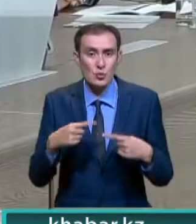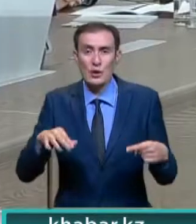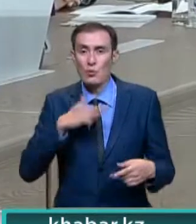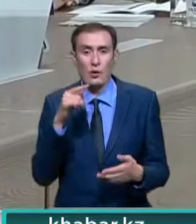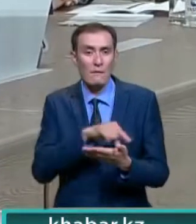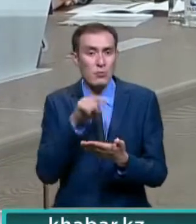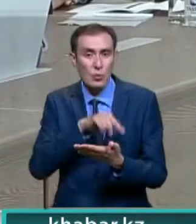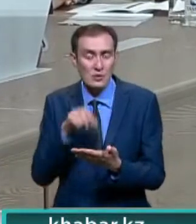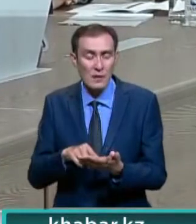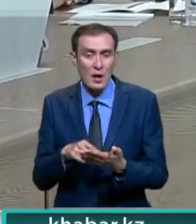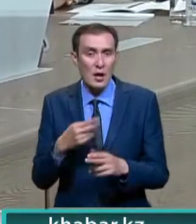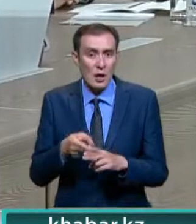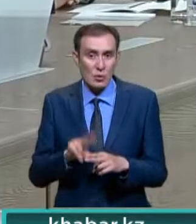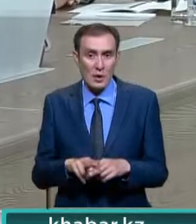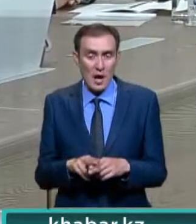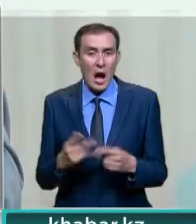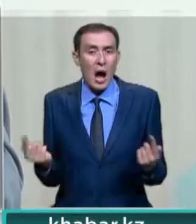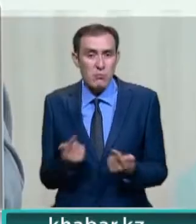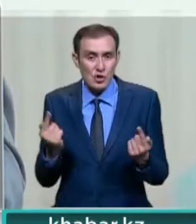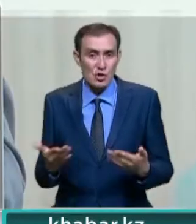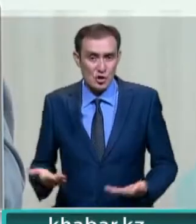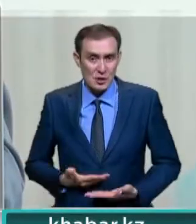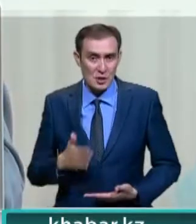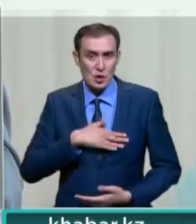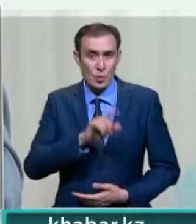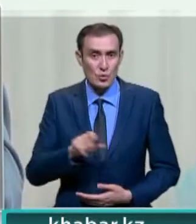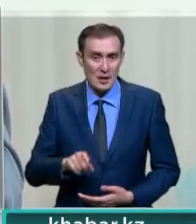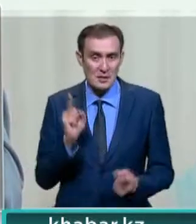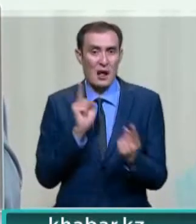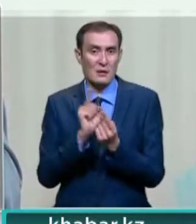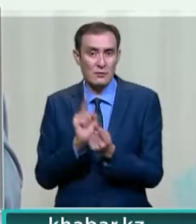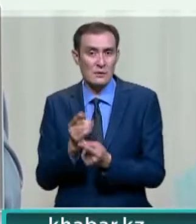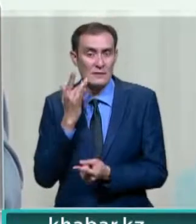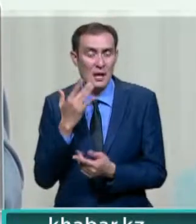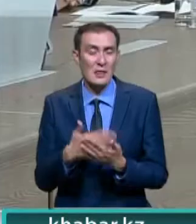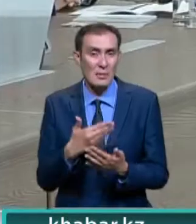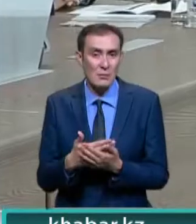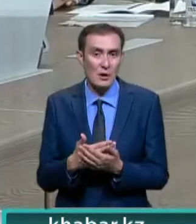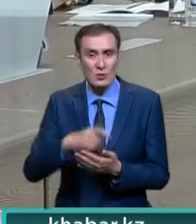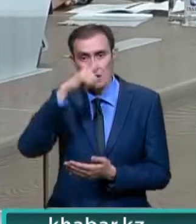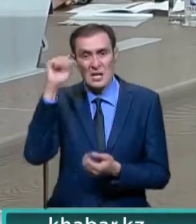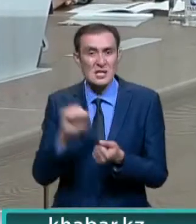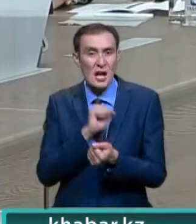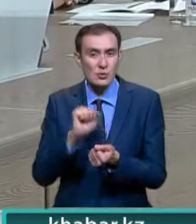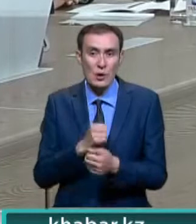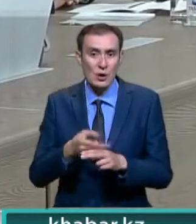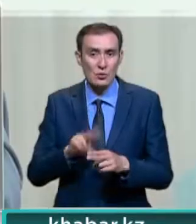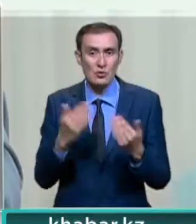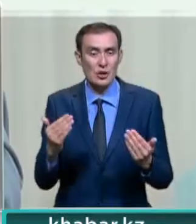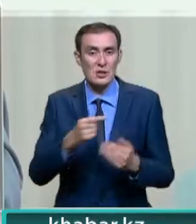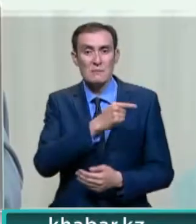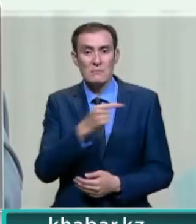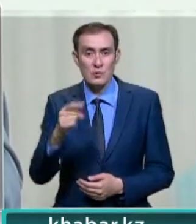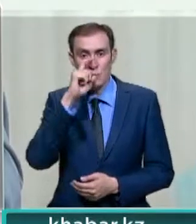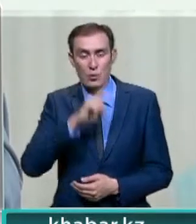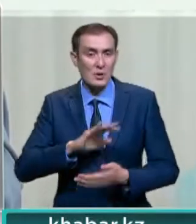вопросов, затрагивающих обычную повседневную жизнь наших граждан. Возьмите, к примеру, засуху, которая начинает очень отрицательно сказываться